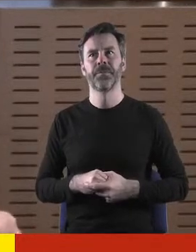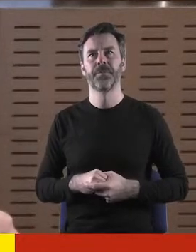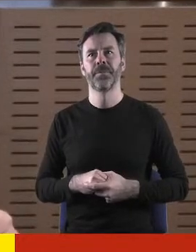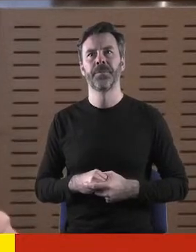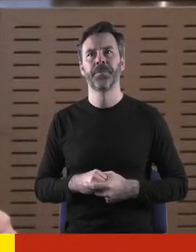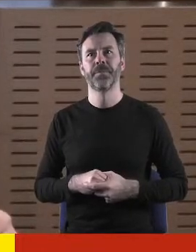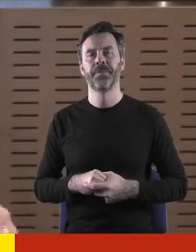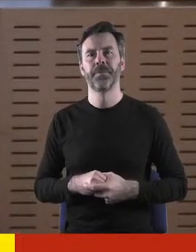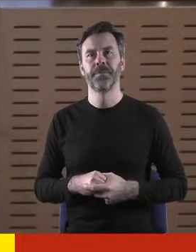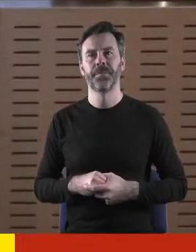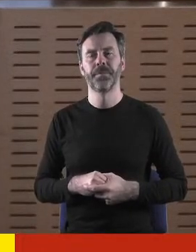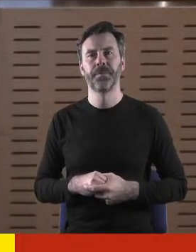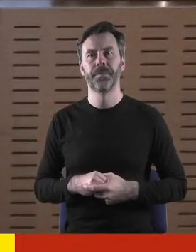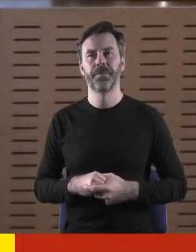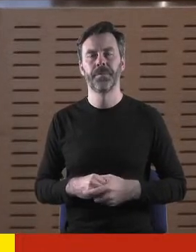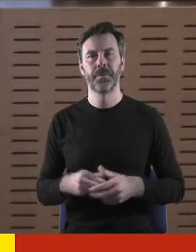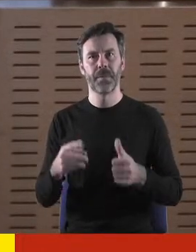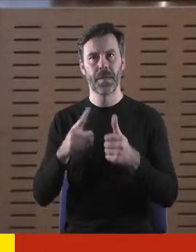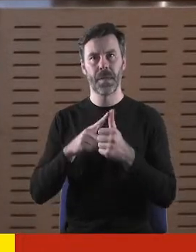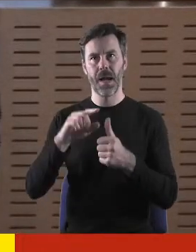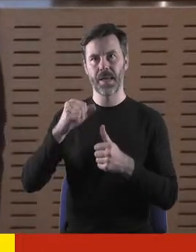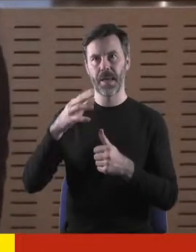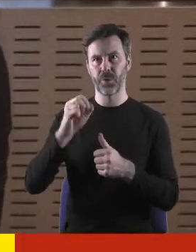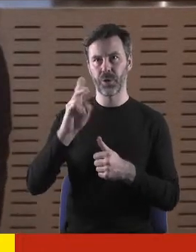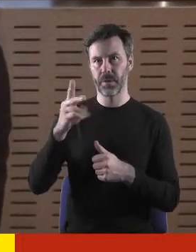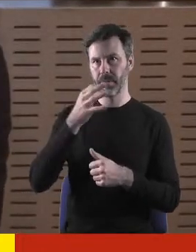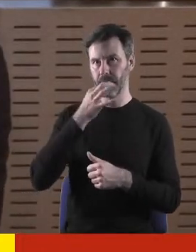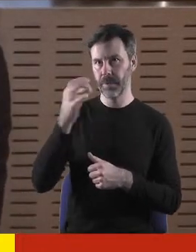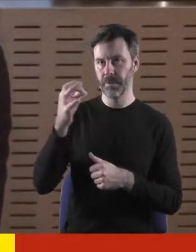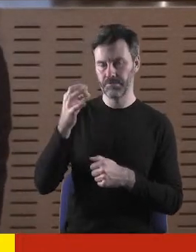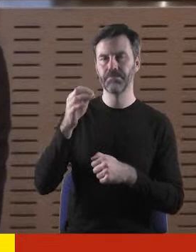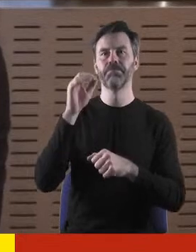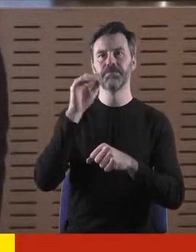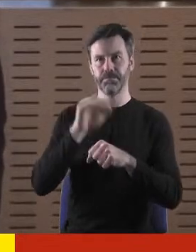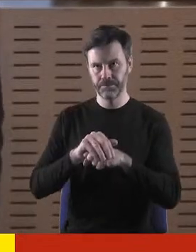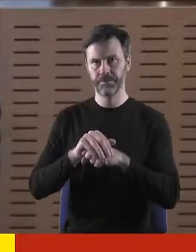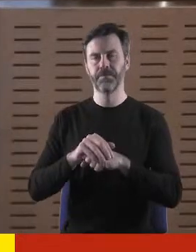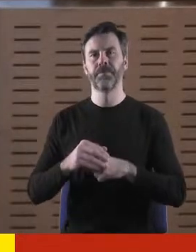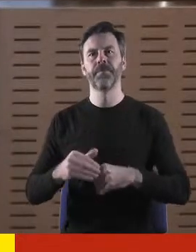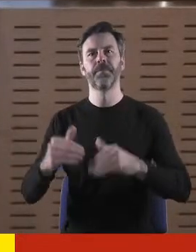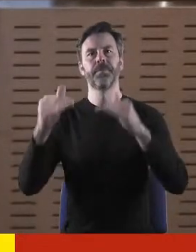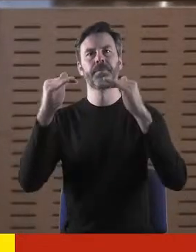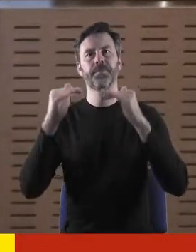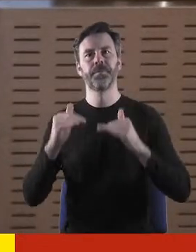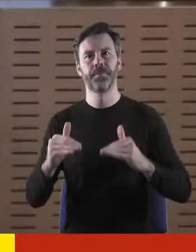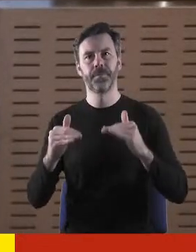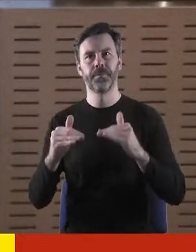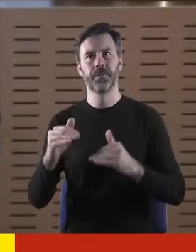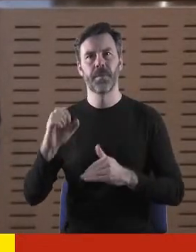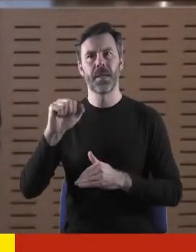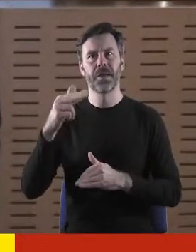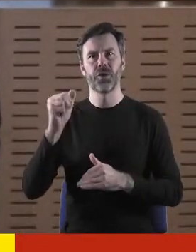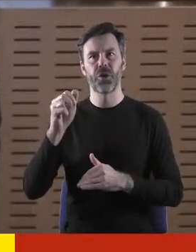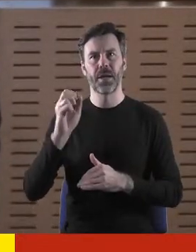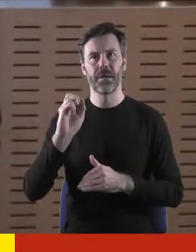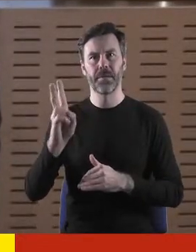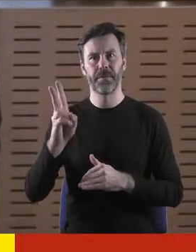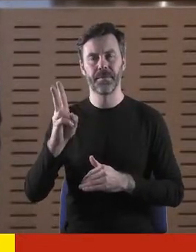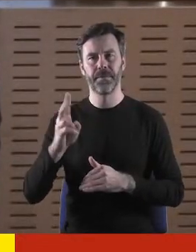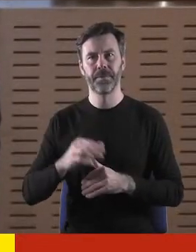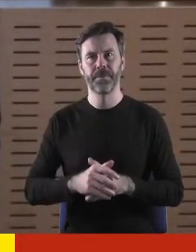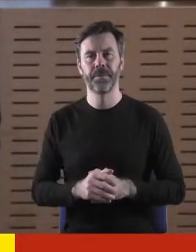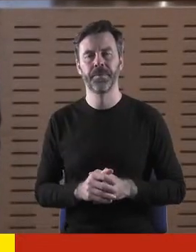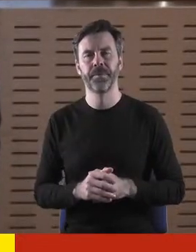Dobrze, dziękuję bardzo. Pan marszałek Piotr Adamczyk. Jestem za. Dziękuję. Pani radna Alicja Antczak.